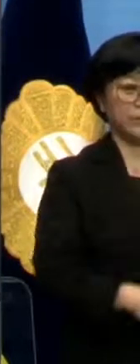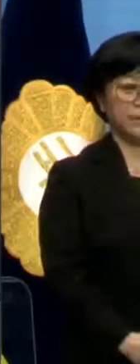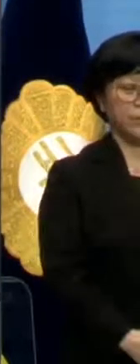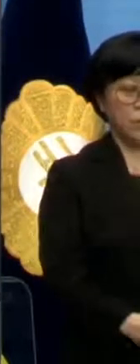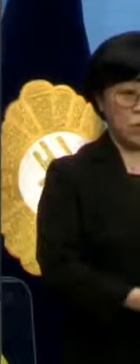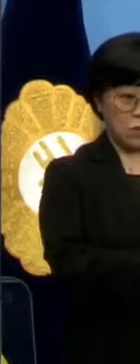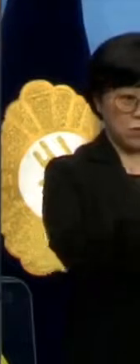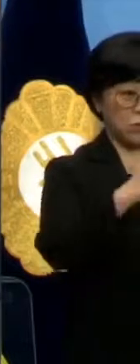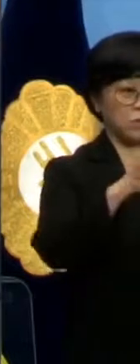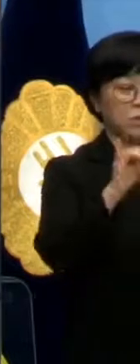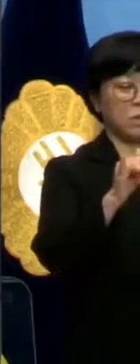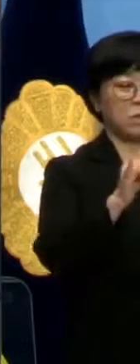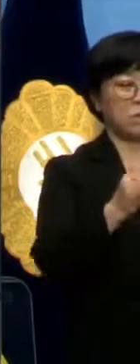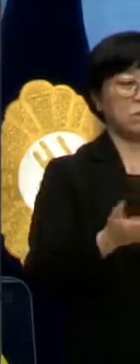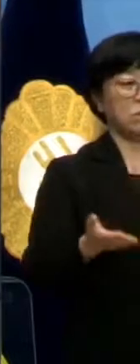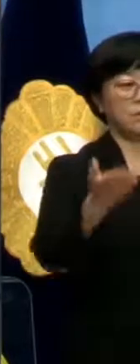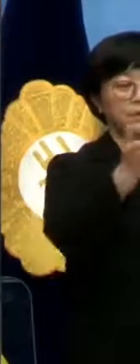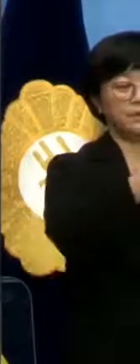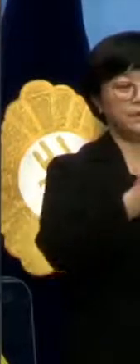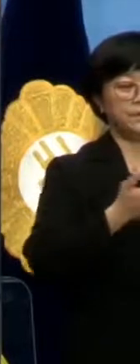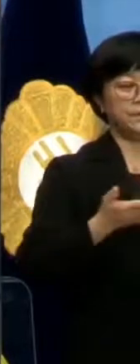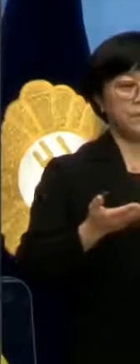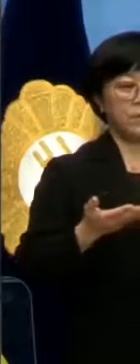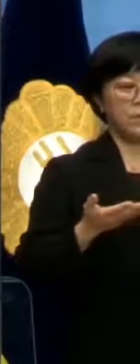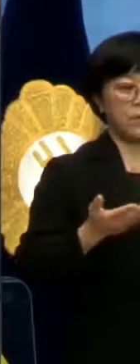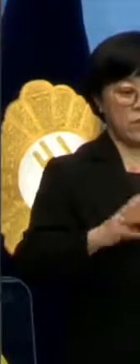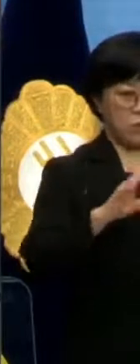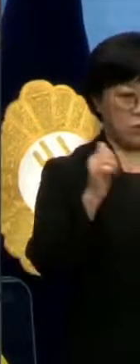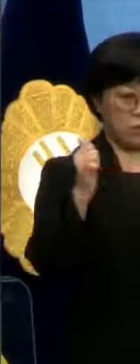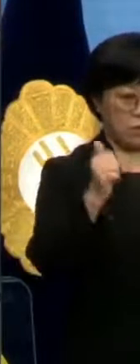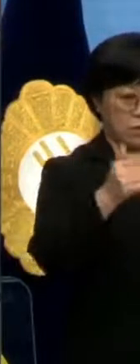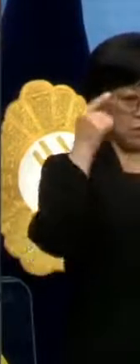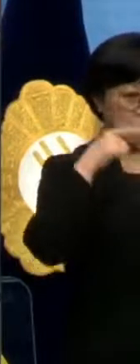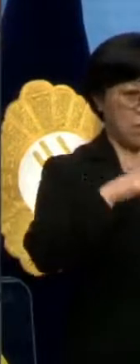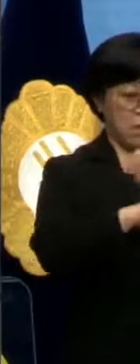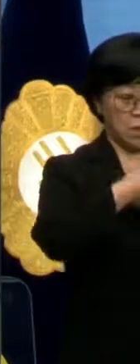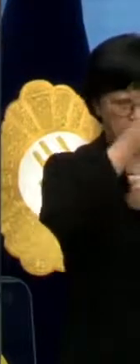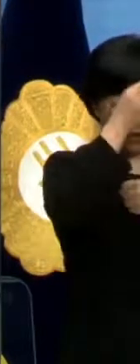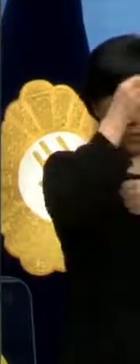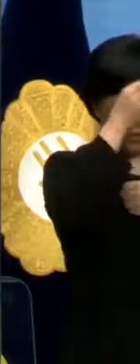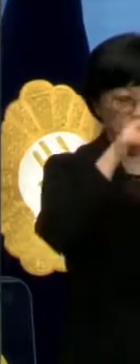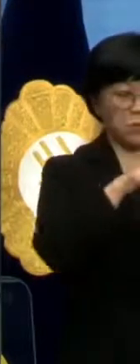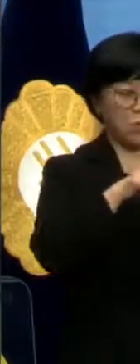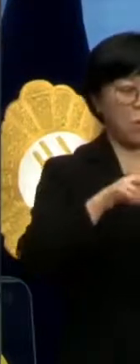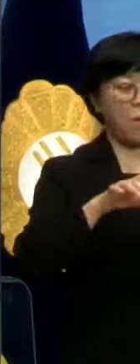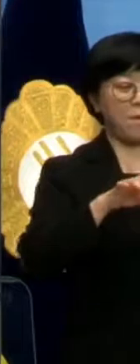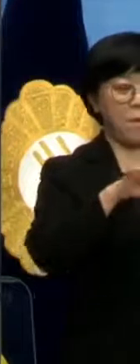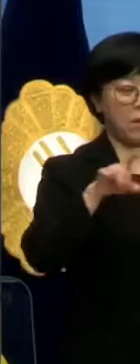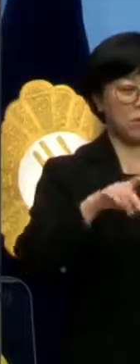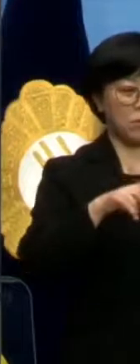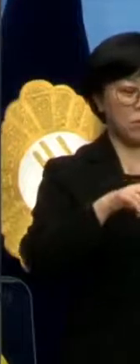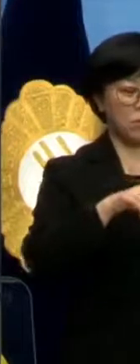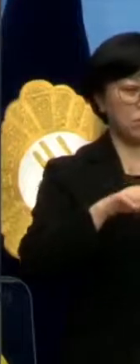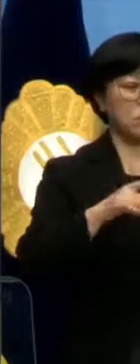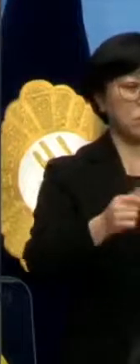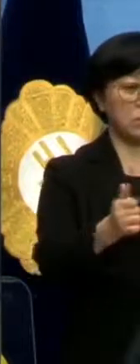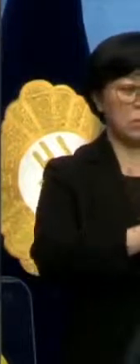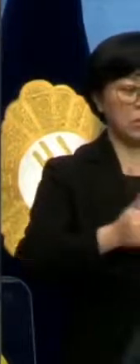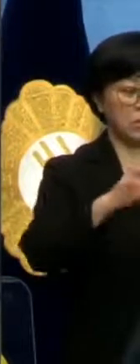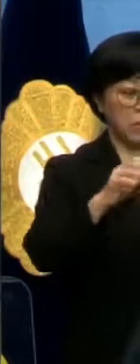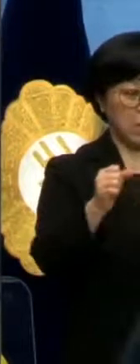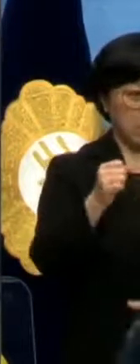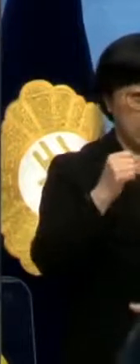존경하는 국민 여러분 국회가 기술정보 방송통신위원회 국민의 힘